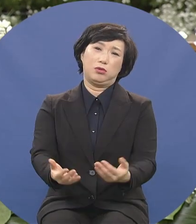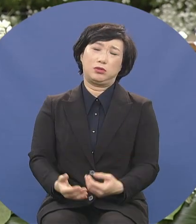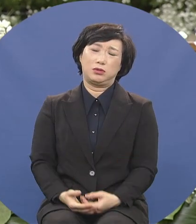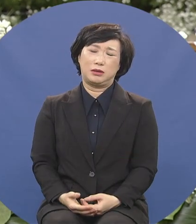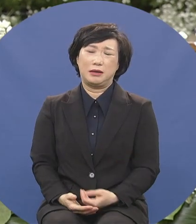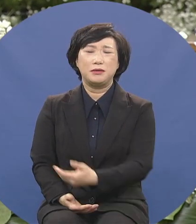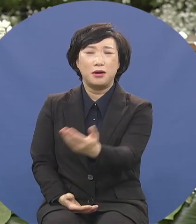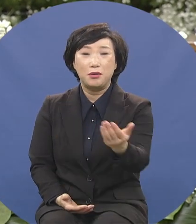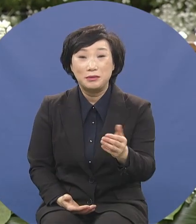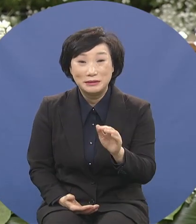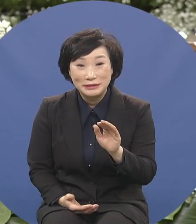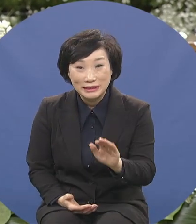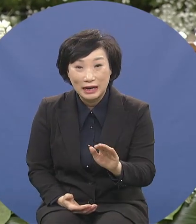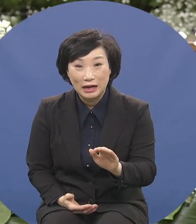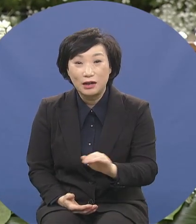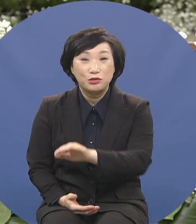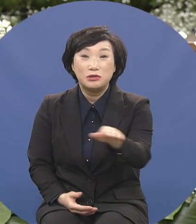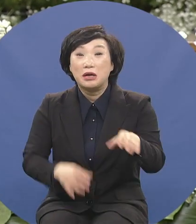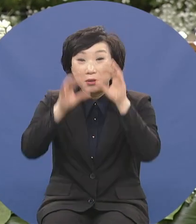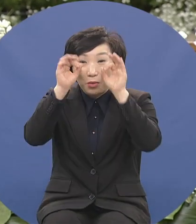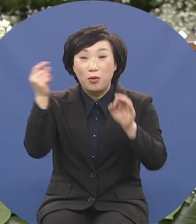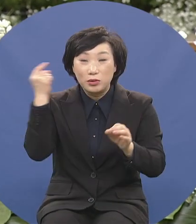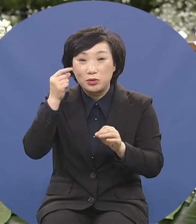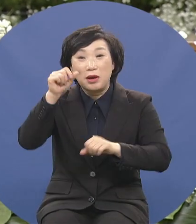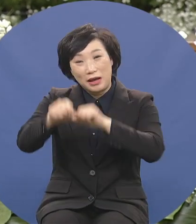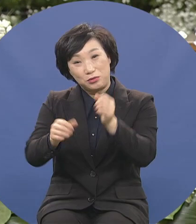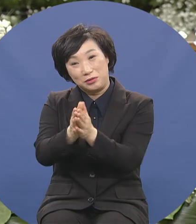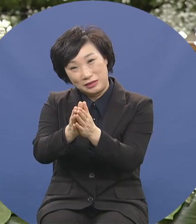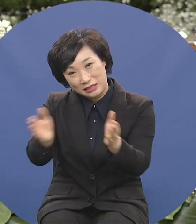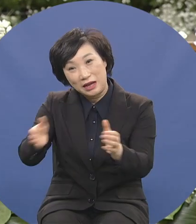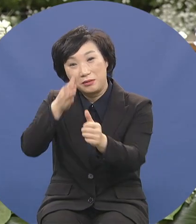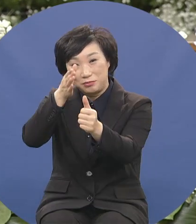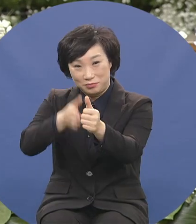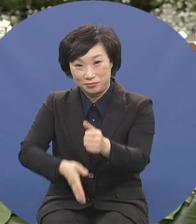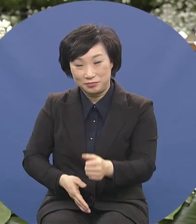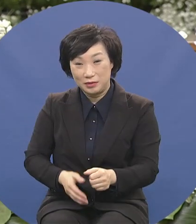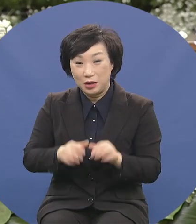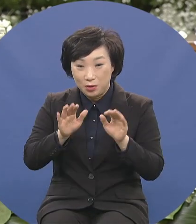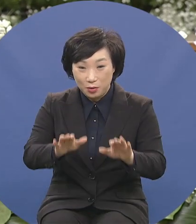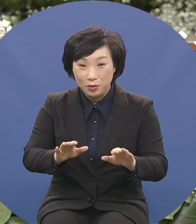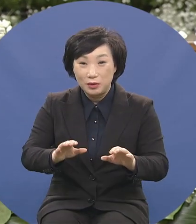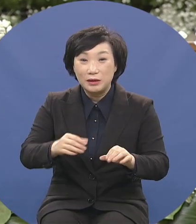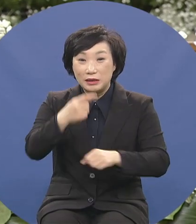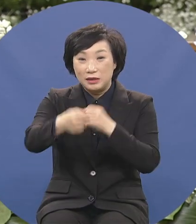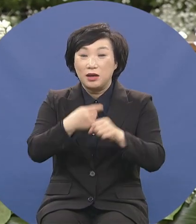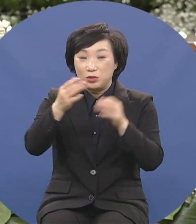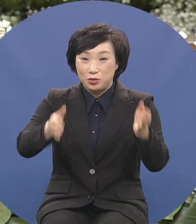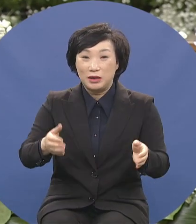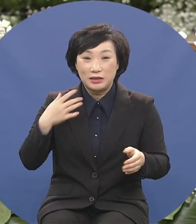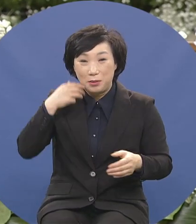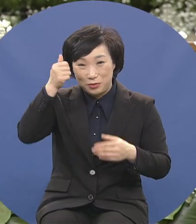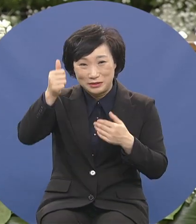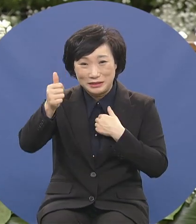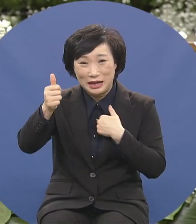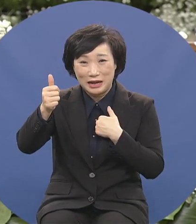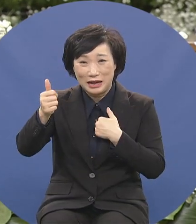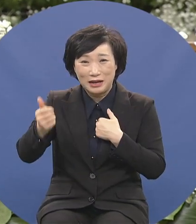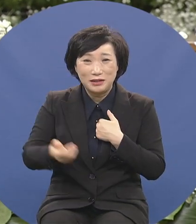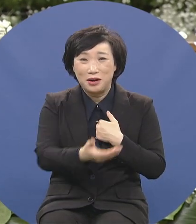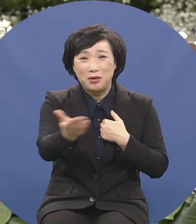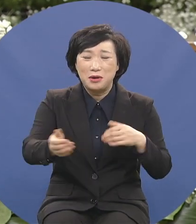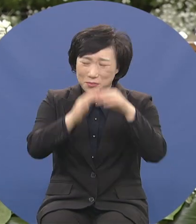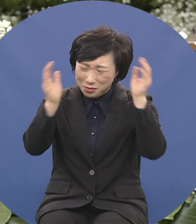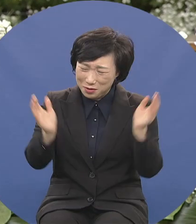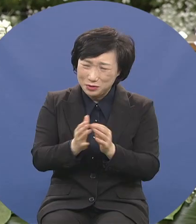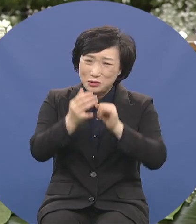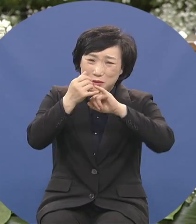정말로 여러분 듣거든 행동해야 합니다. 금년 한 해 동안 담임 목사가 우리 무슨